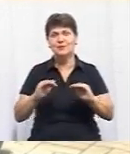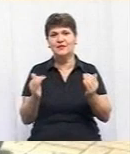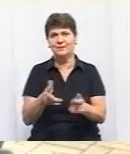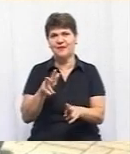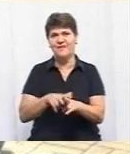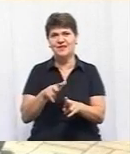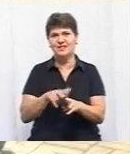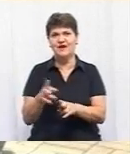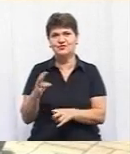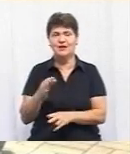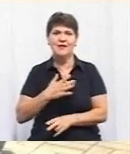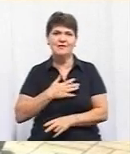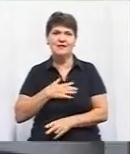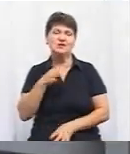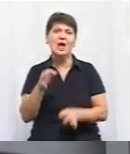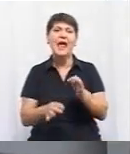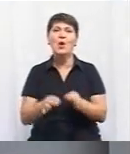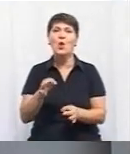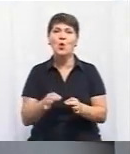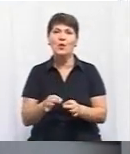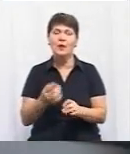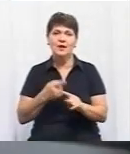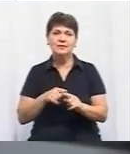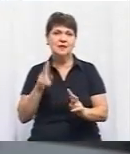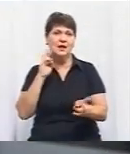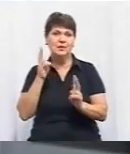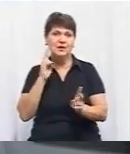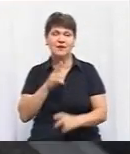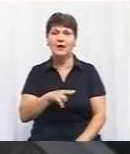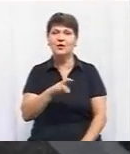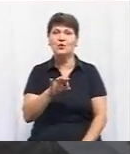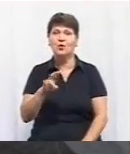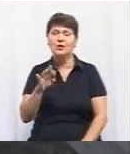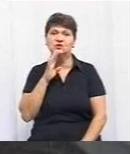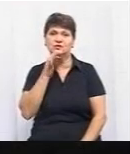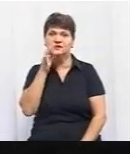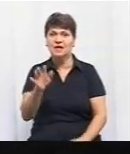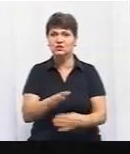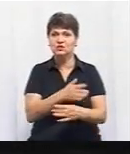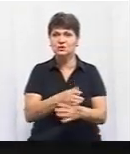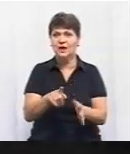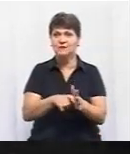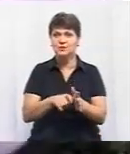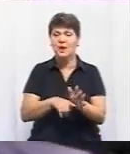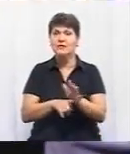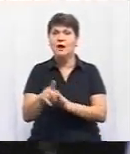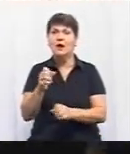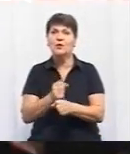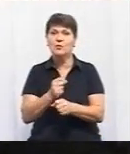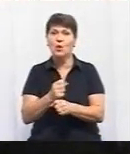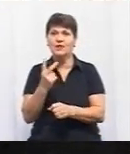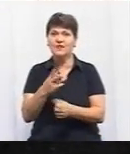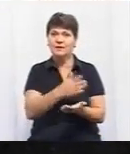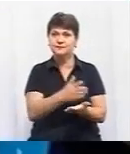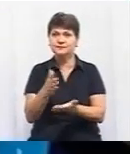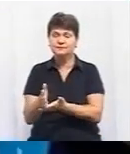чином зменшимо навантаження на нашу екологію. А це перукарка Аліна Доніка. Жінка говорить, сортувати сміття почала на роботі на 2 фракції